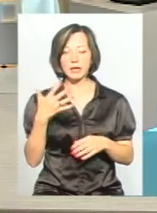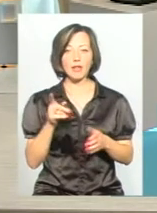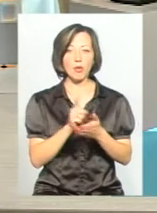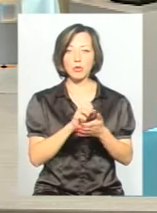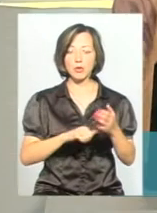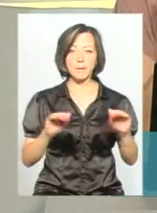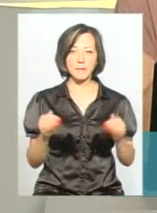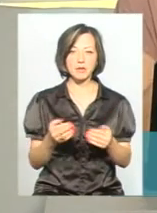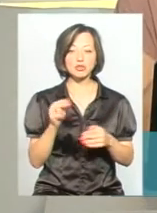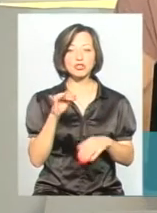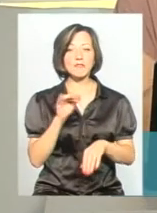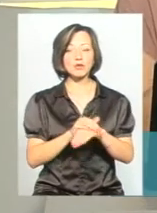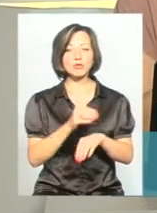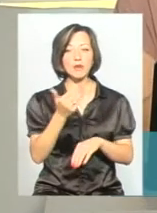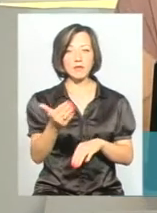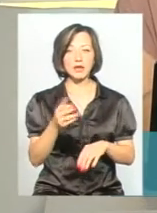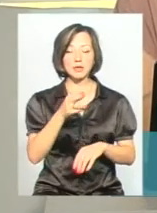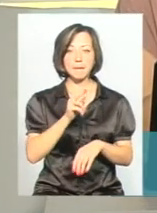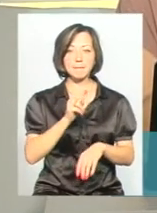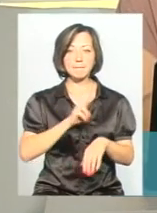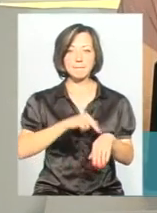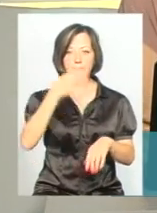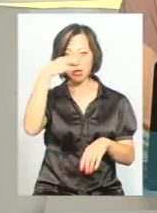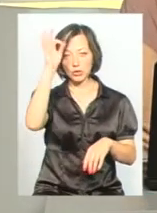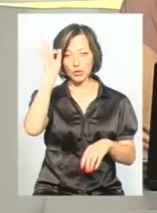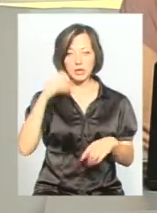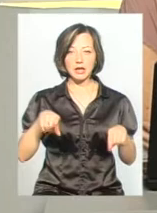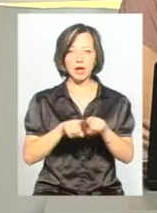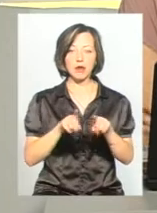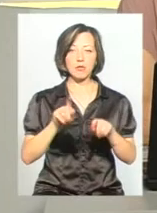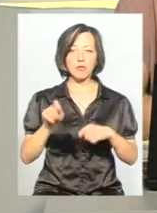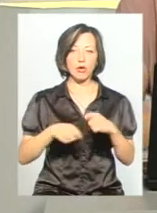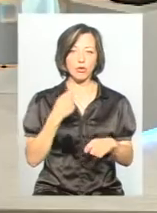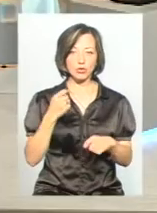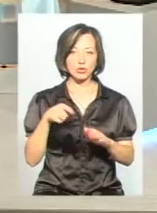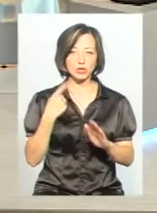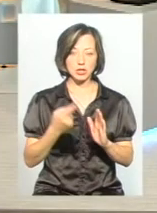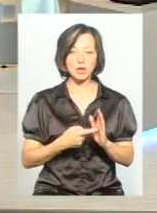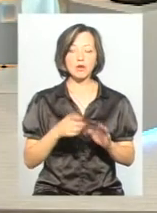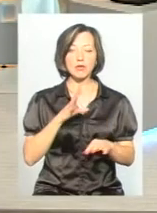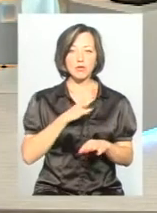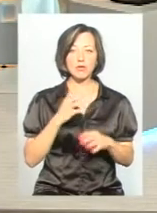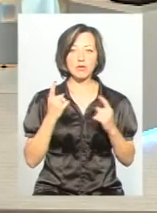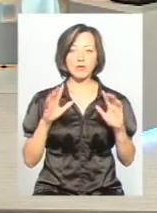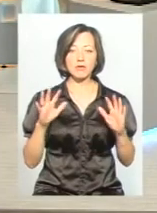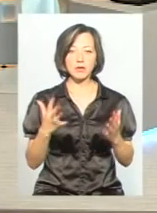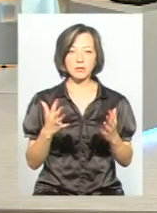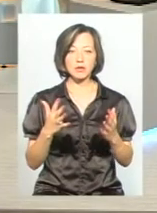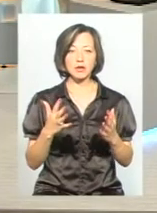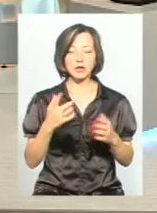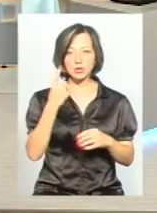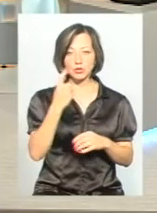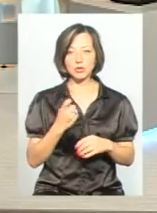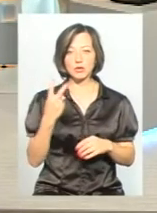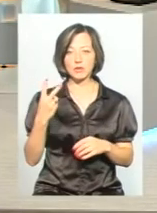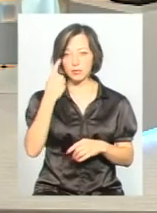мінімумів. А чи фіксували ваші патрульні от такі порушення? В цьому році був один випадок, коли на службу 102 зателефонували громадяни